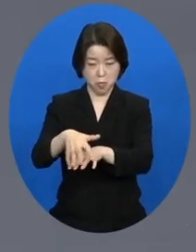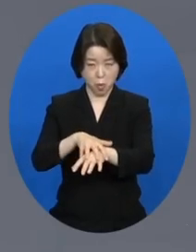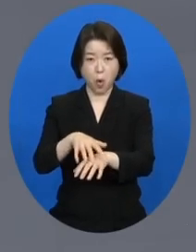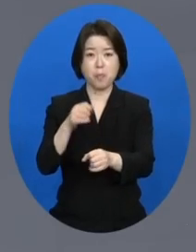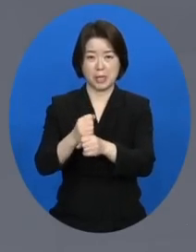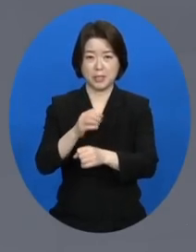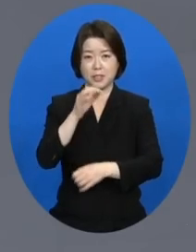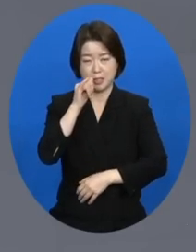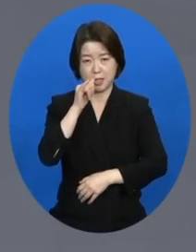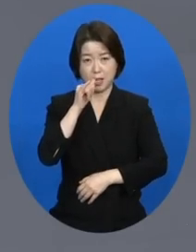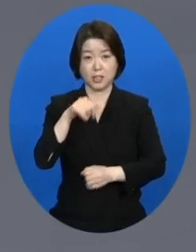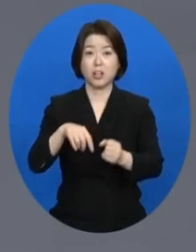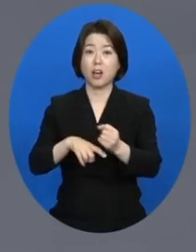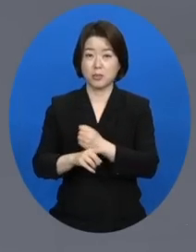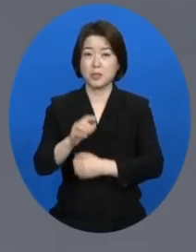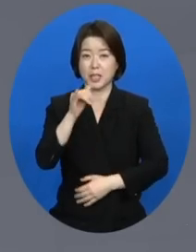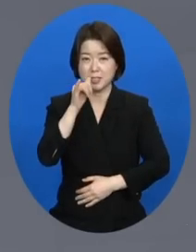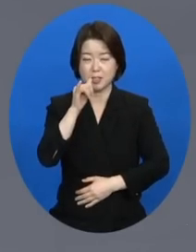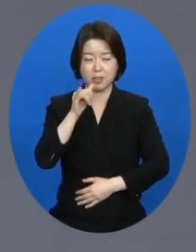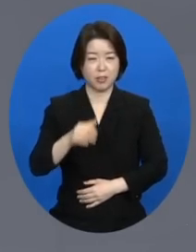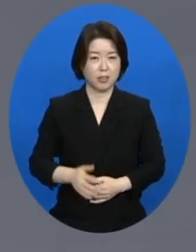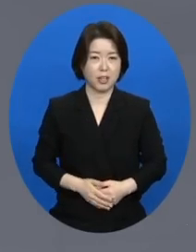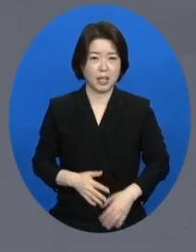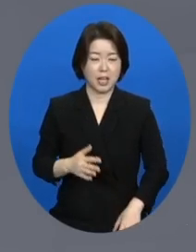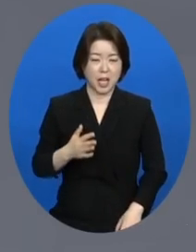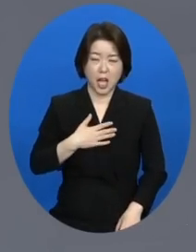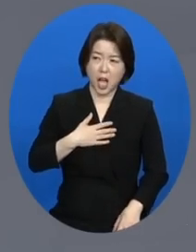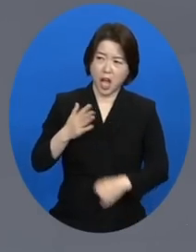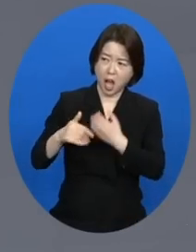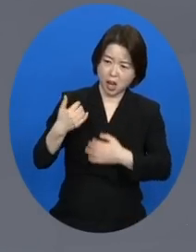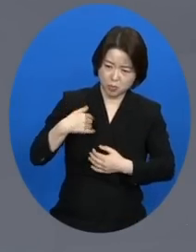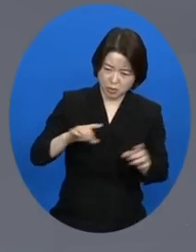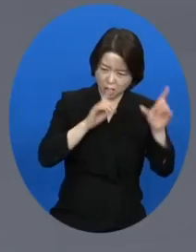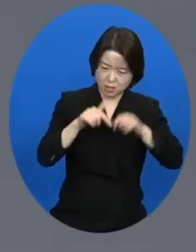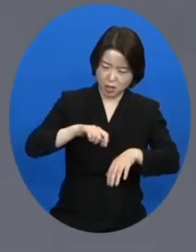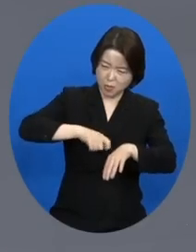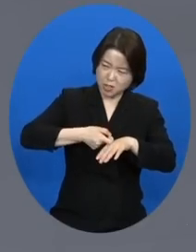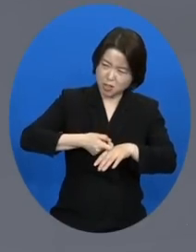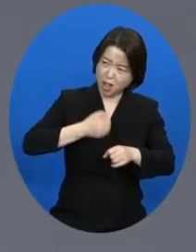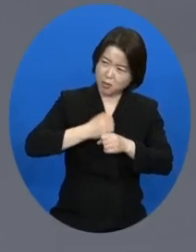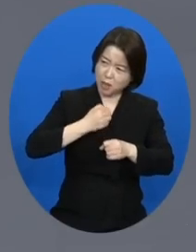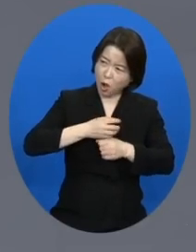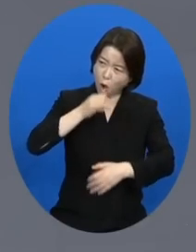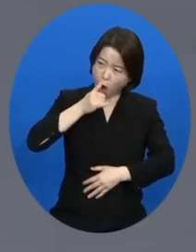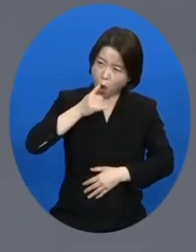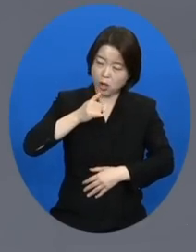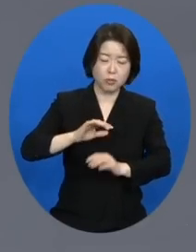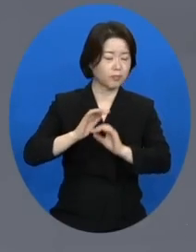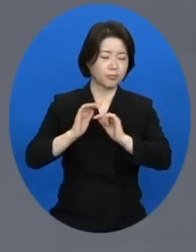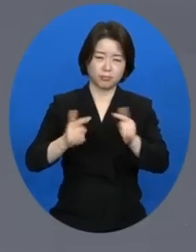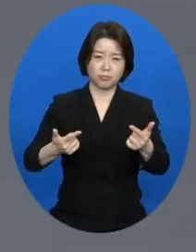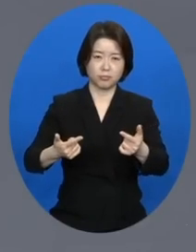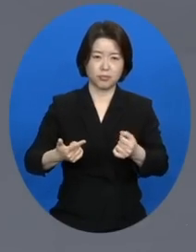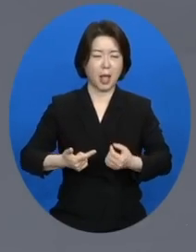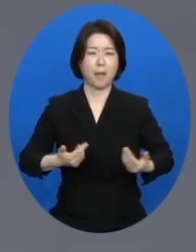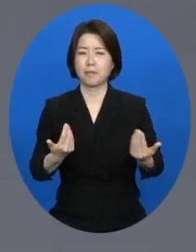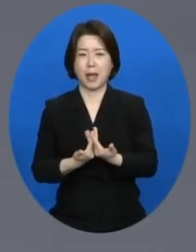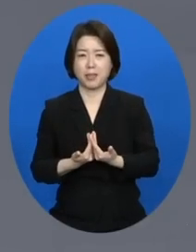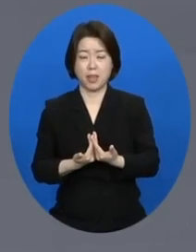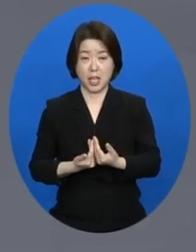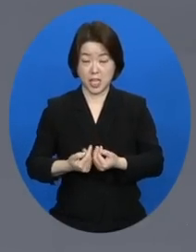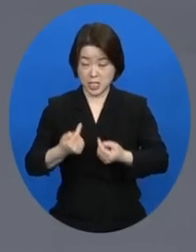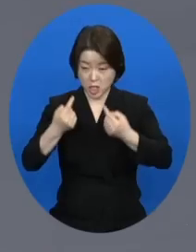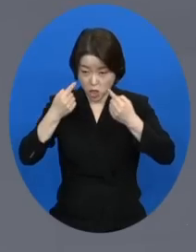있습니다. 요셉은 하나님께서 내 삶의 재앙을 계획하고 계시나 보다라고 생각했을 때 아니라는 것입니다. 정반대요.